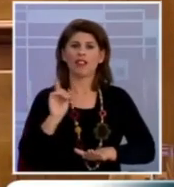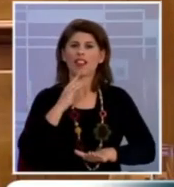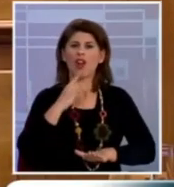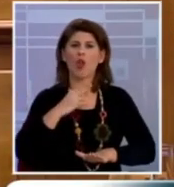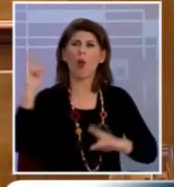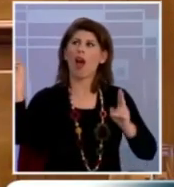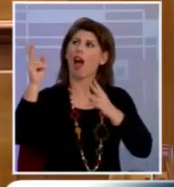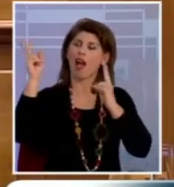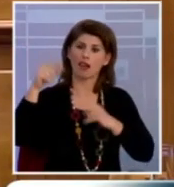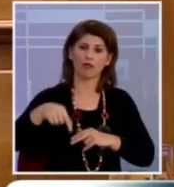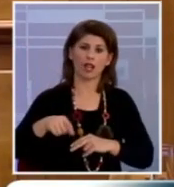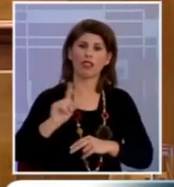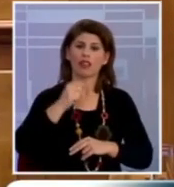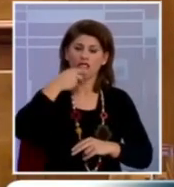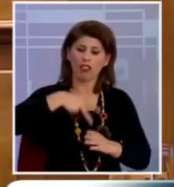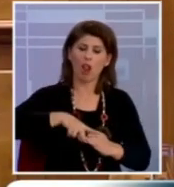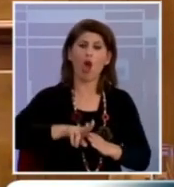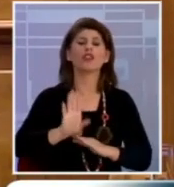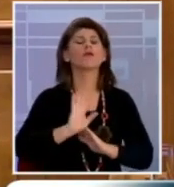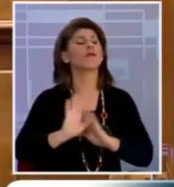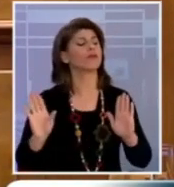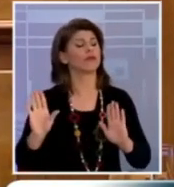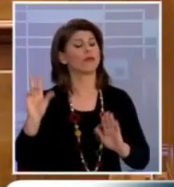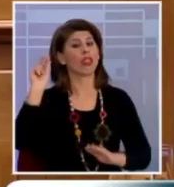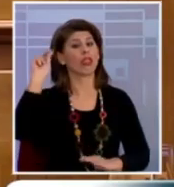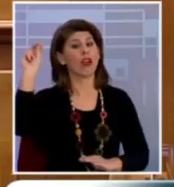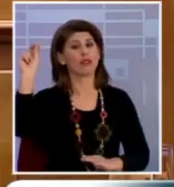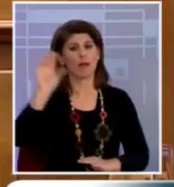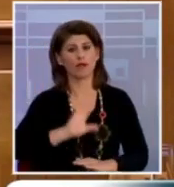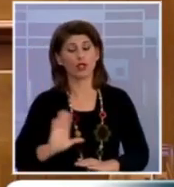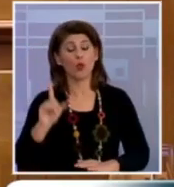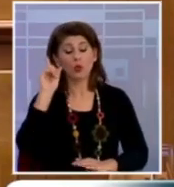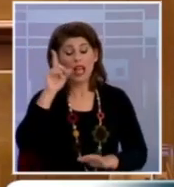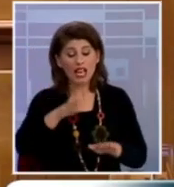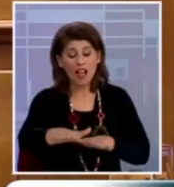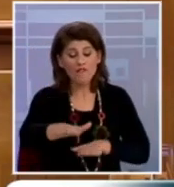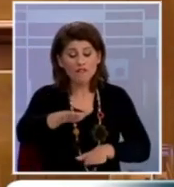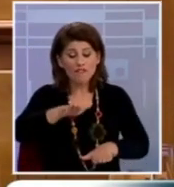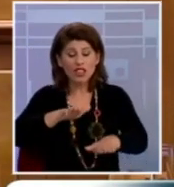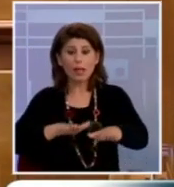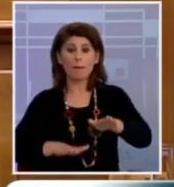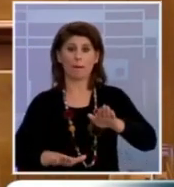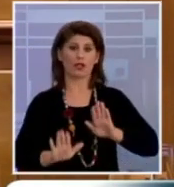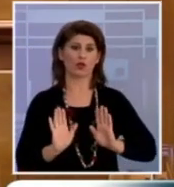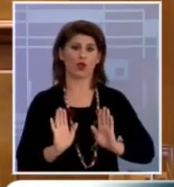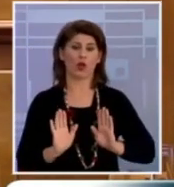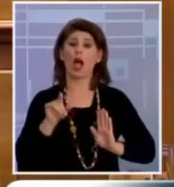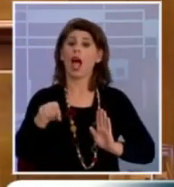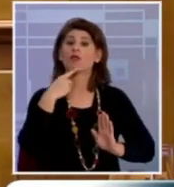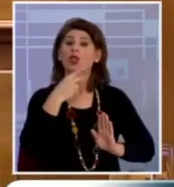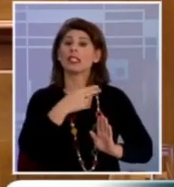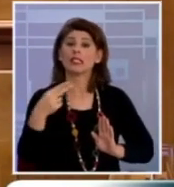αυτές, δεν είναι διγλωσία, είναι δέσμευση. Ούτε βήμα πίσω. Αυτό